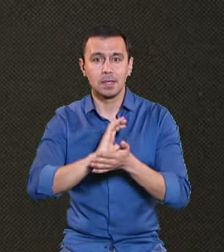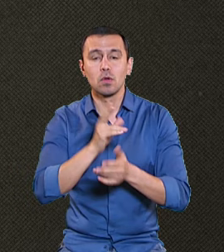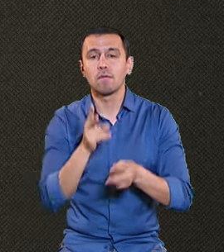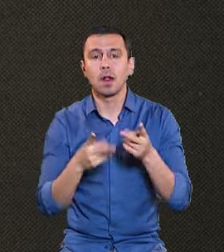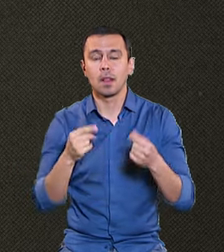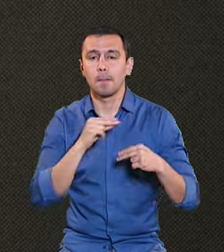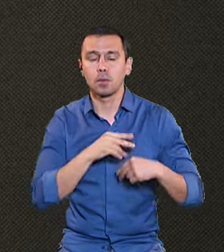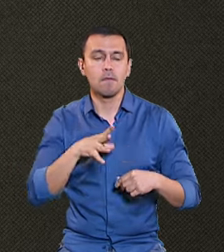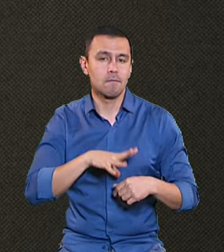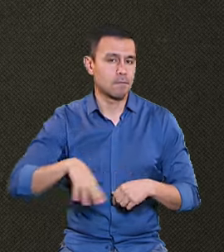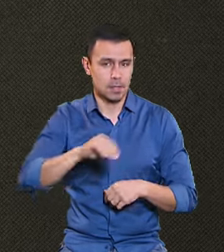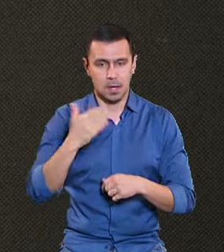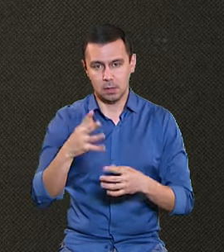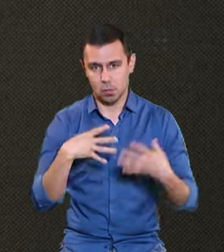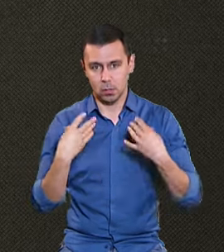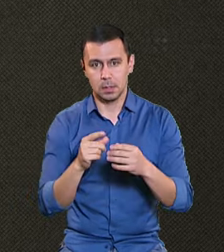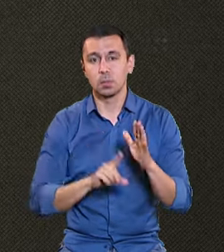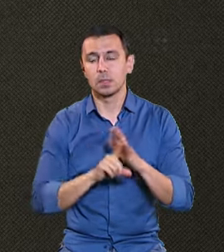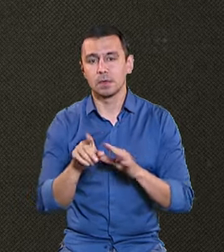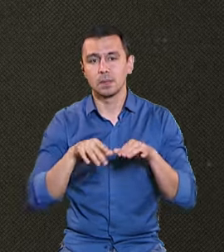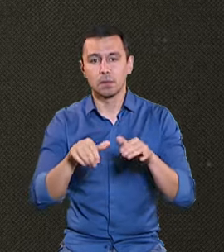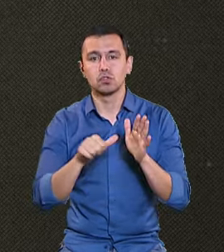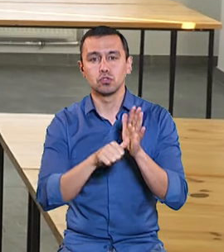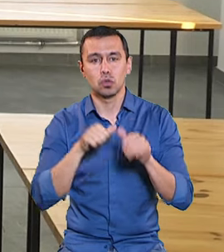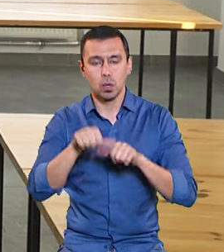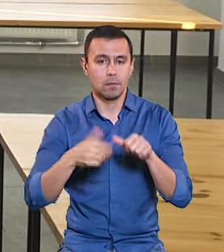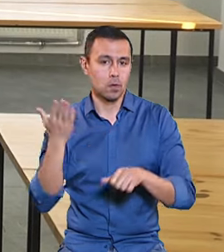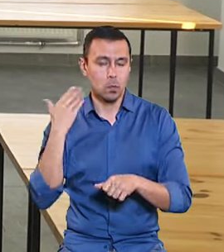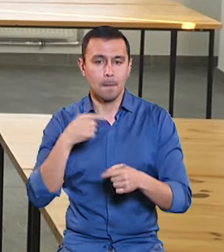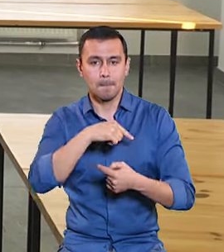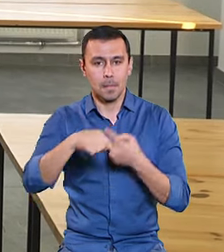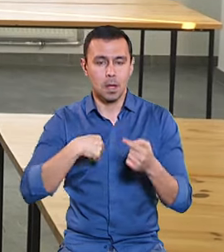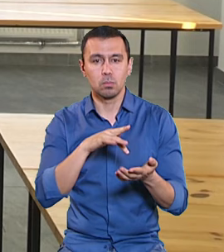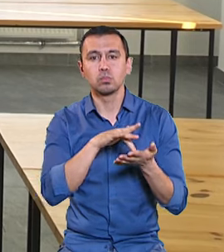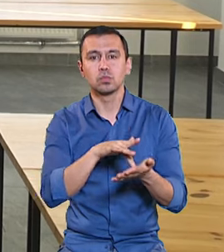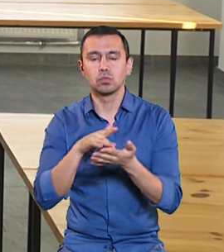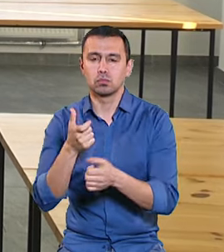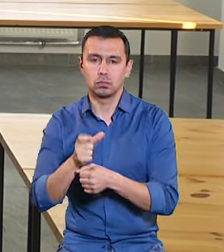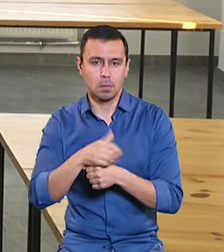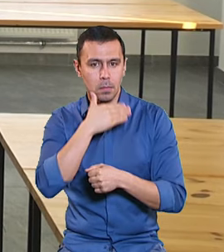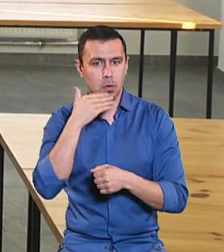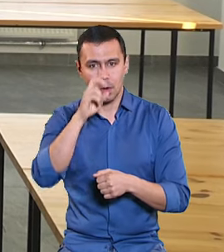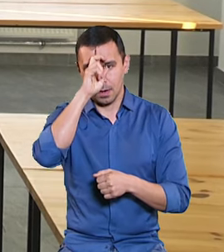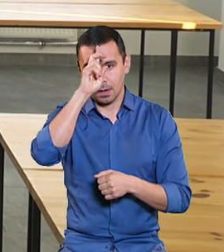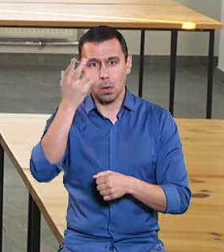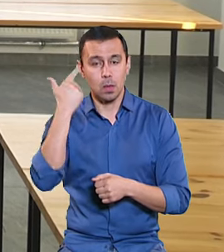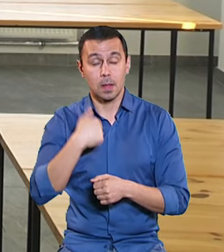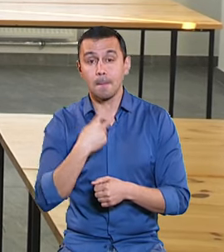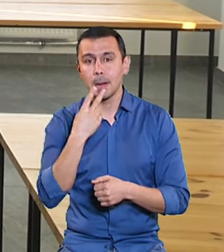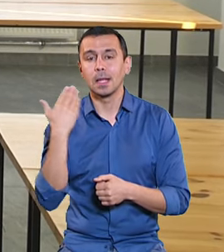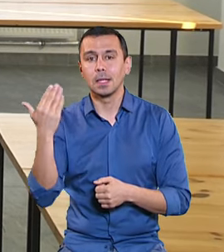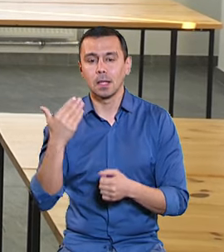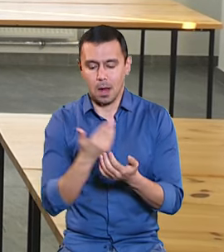яких працює вся її родина. Започаткувала справу 6 років тому. По бізнесу я подорожувала по дуже багатьох країнах, і коли я бачила